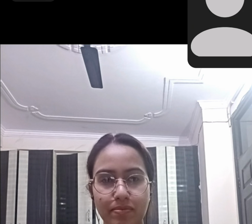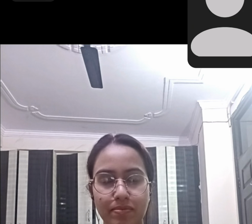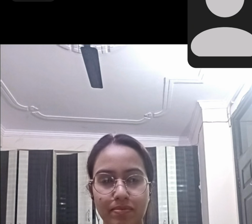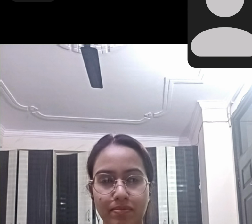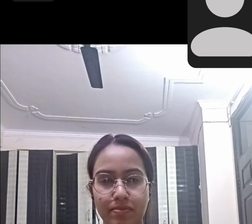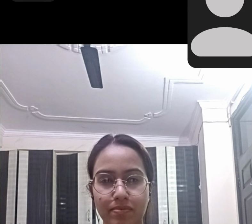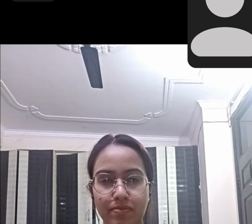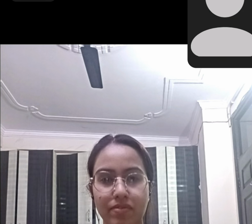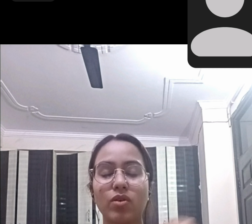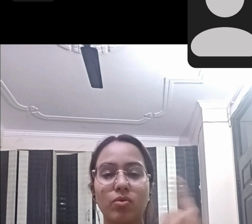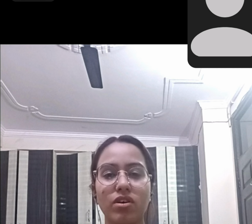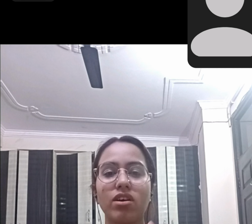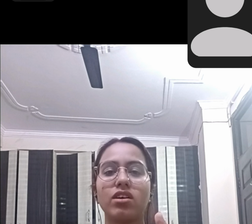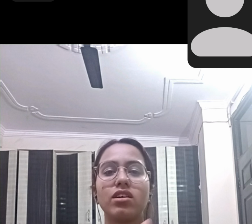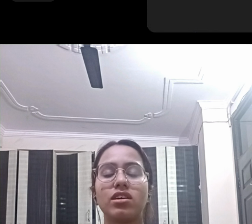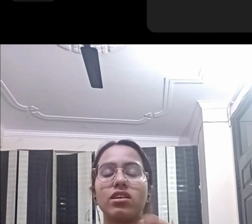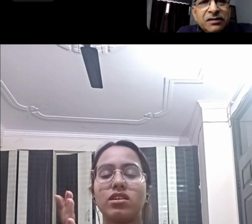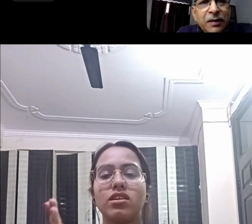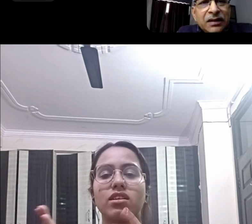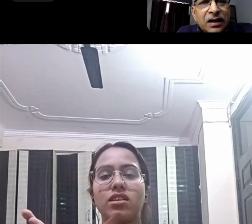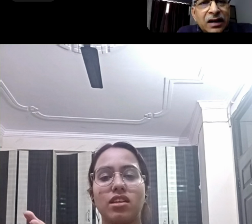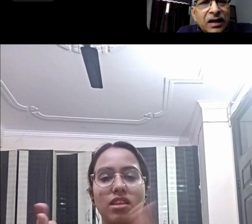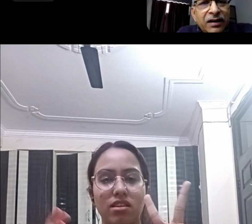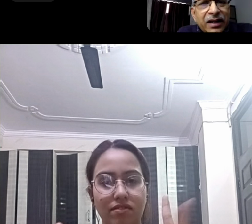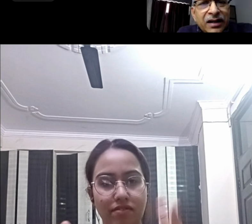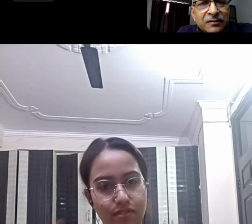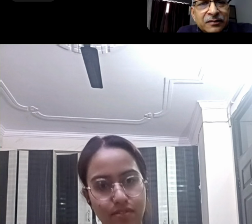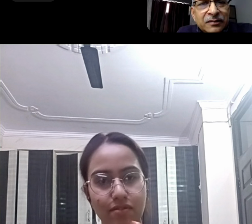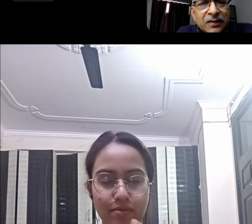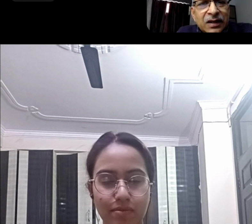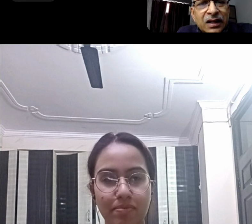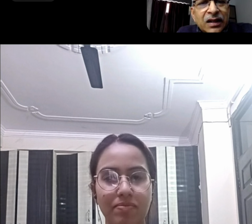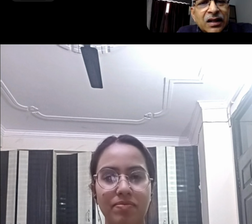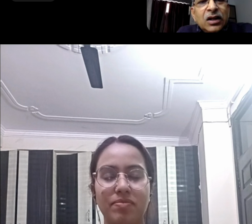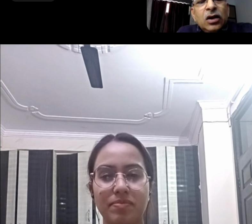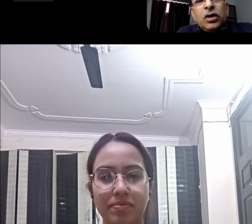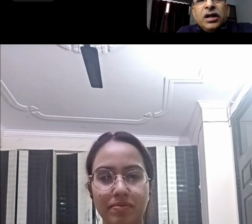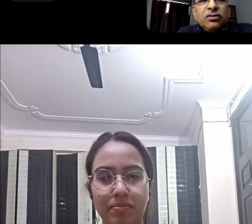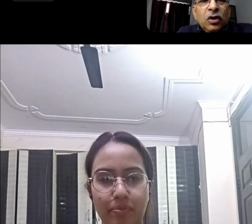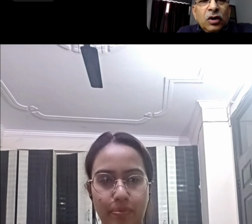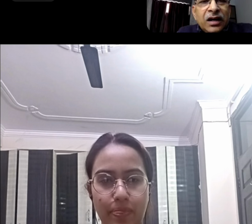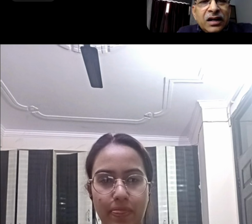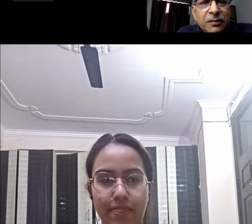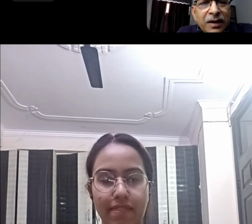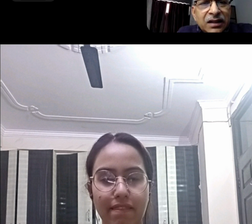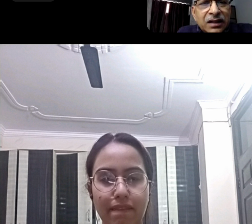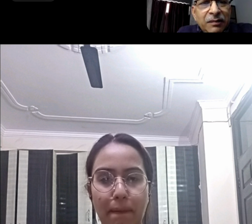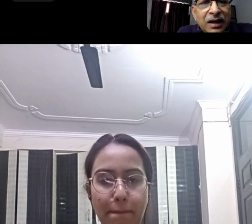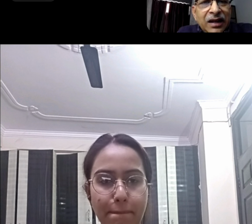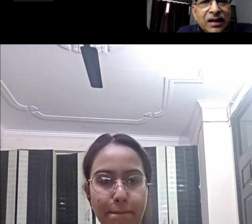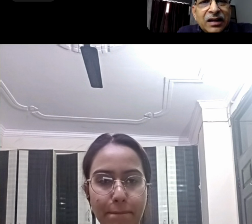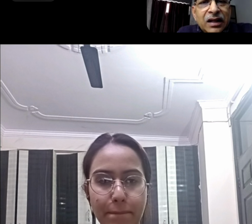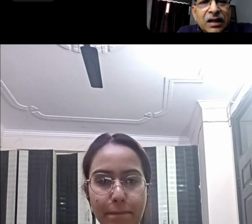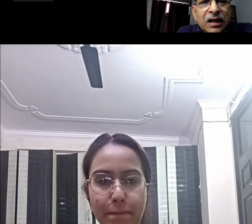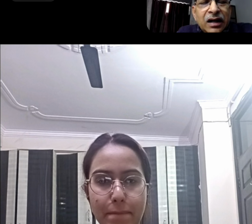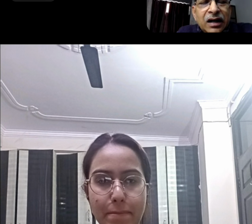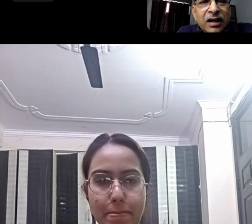पहले सर अर्णव को करें. पहले अर्णव से बात कर ले. अर्णव आगे. हाँ जी सर. ओके चलो अर्णव से बात करते हैं.